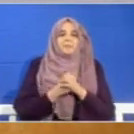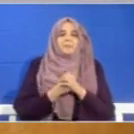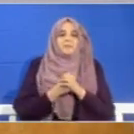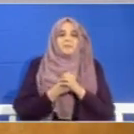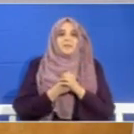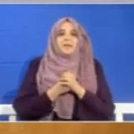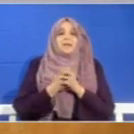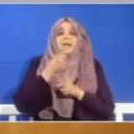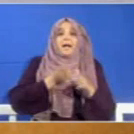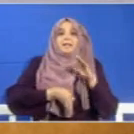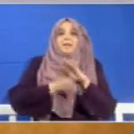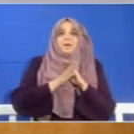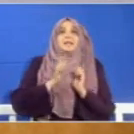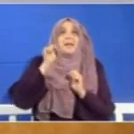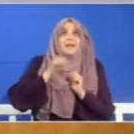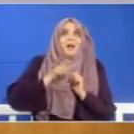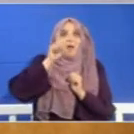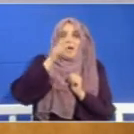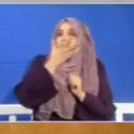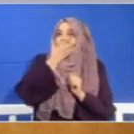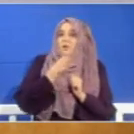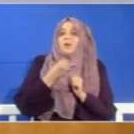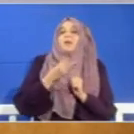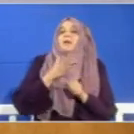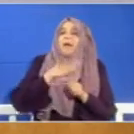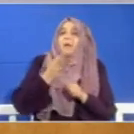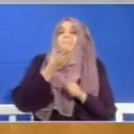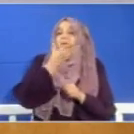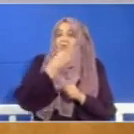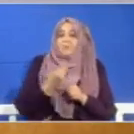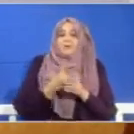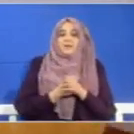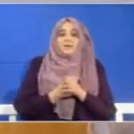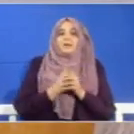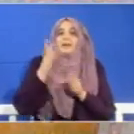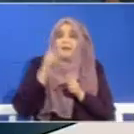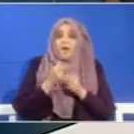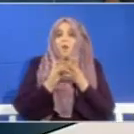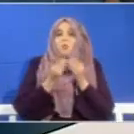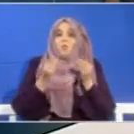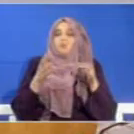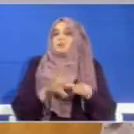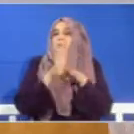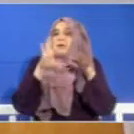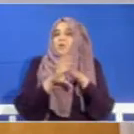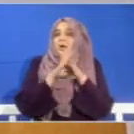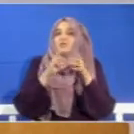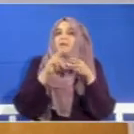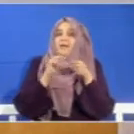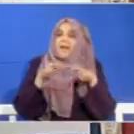تصدره بهذا الحديث بهذا إن الله الحديث. جميل يحب الجمال. وجاء بصور من العناية، عناية